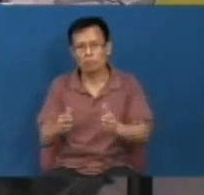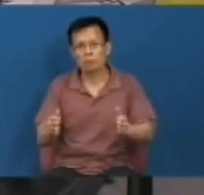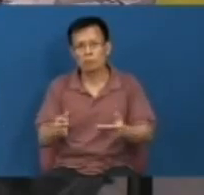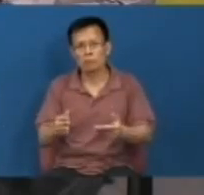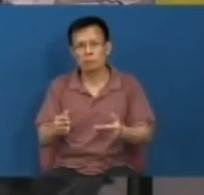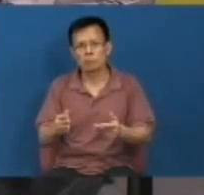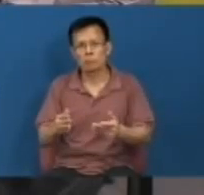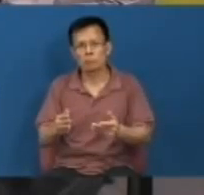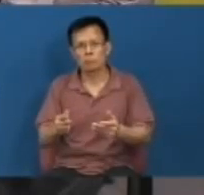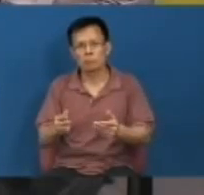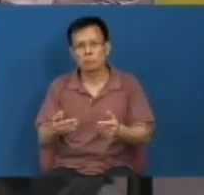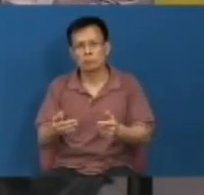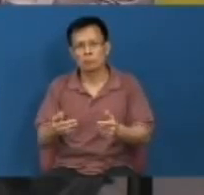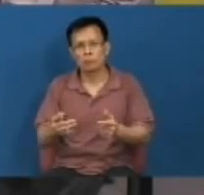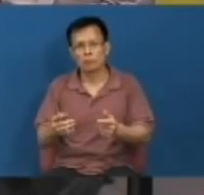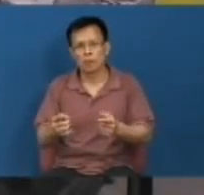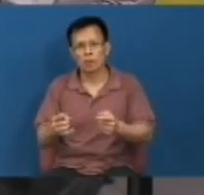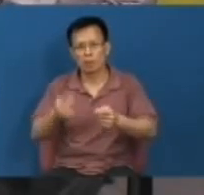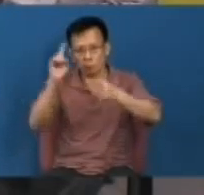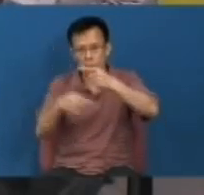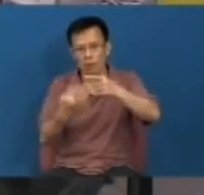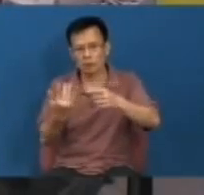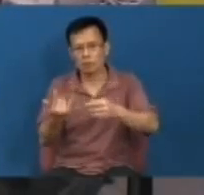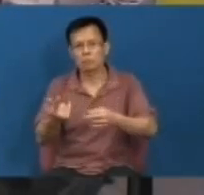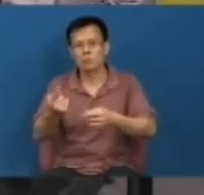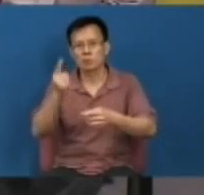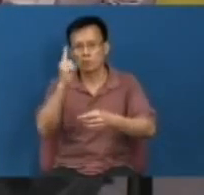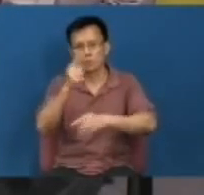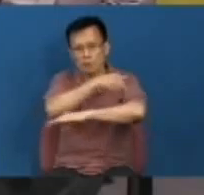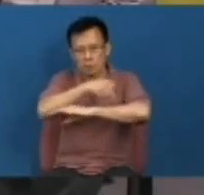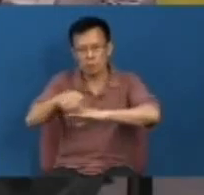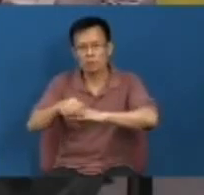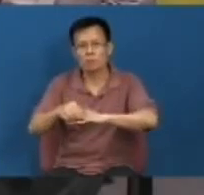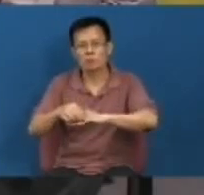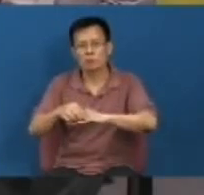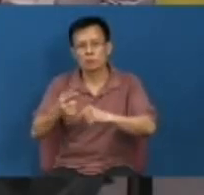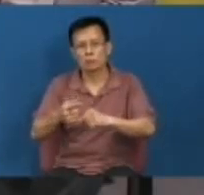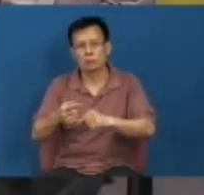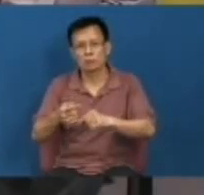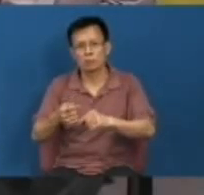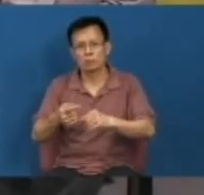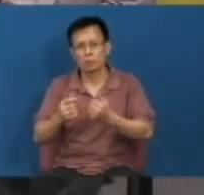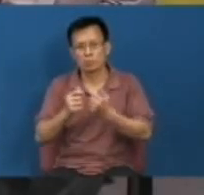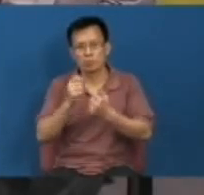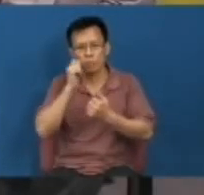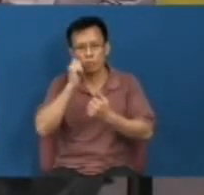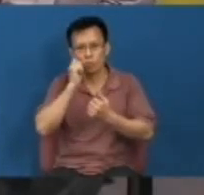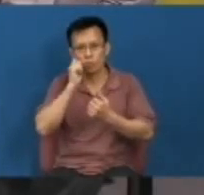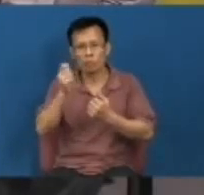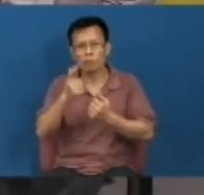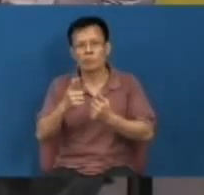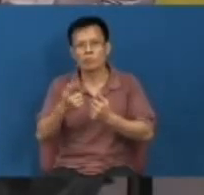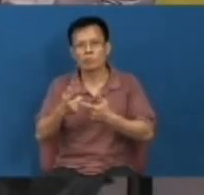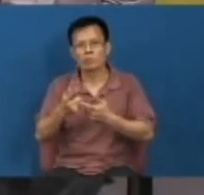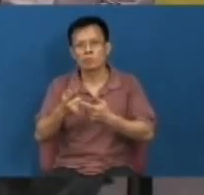係萬幾蚊一尺嘅，咁變咗嚟講咧，呢個同活化或者呢個規劃啊，係扯唔